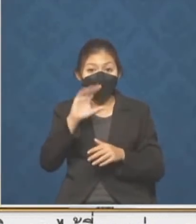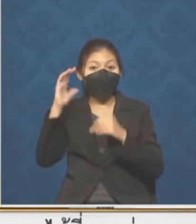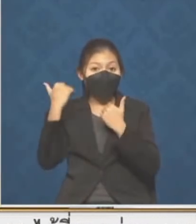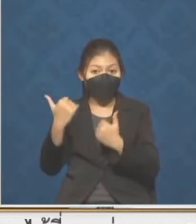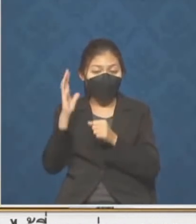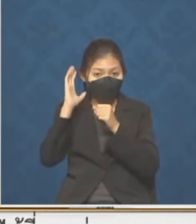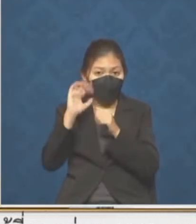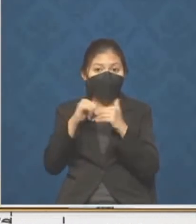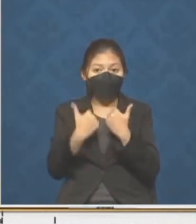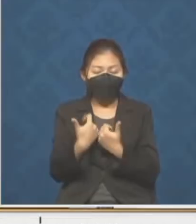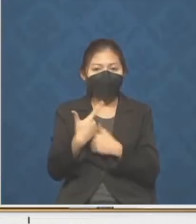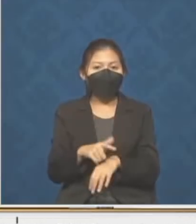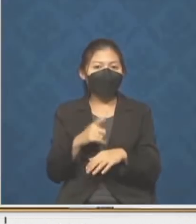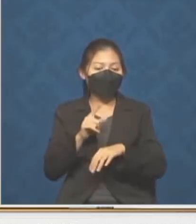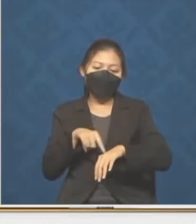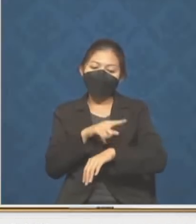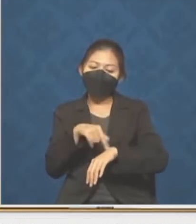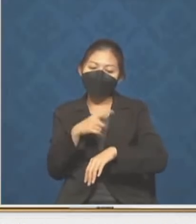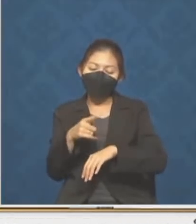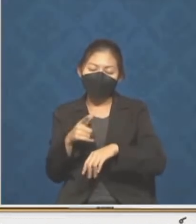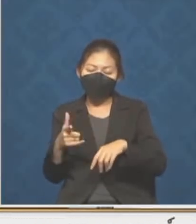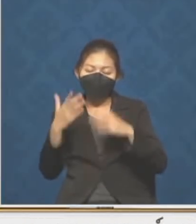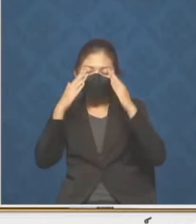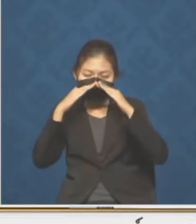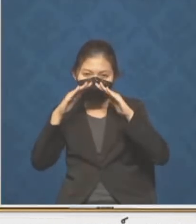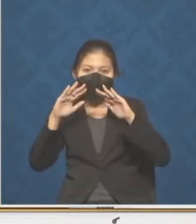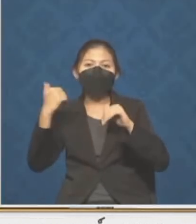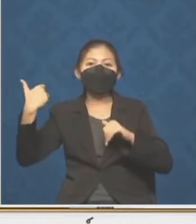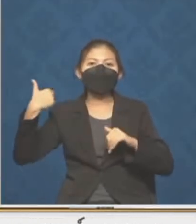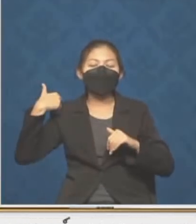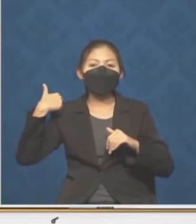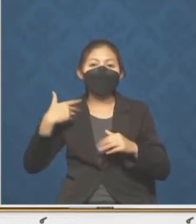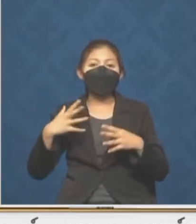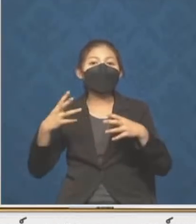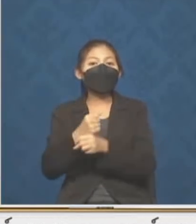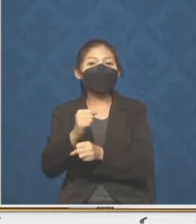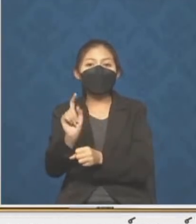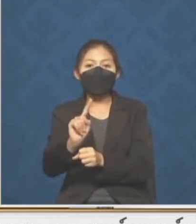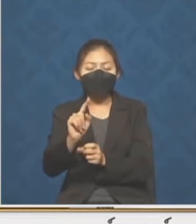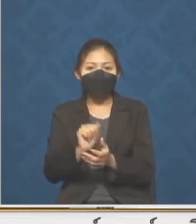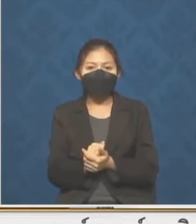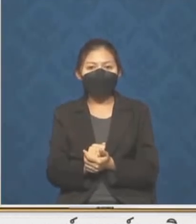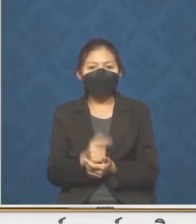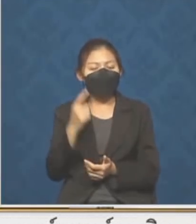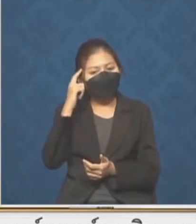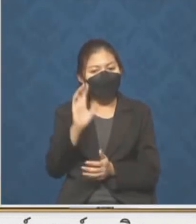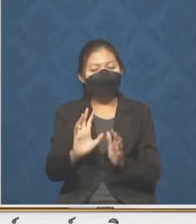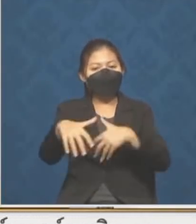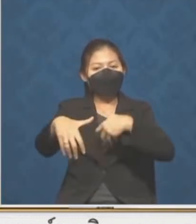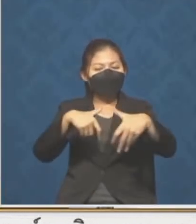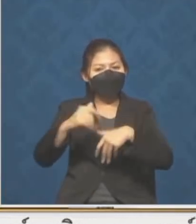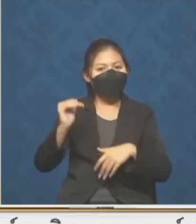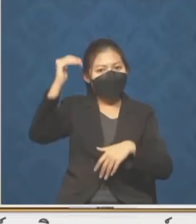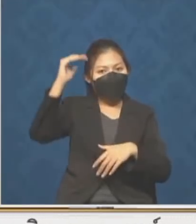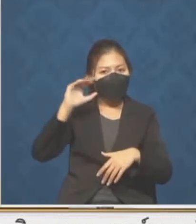จะเป็นเครื่องพิสูจน์แล้วผมผลออกมาเป็นยังไงฮะผมคิดว่าพ่อแม่พี่น้องประชาชนไท